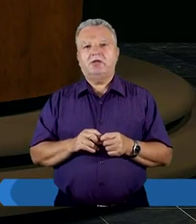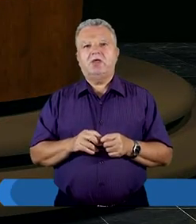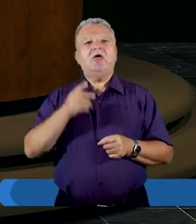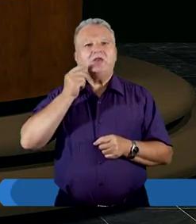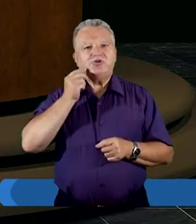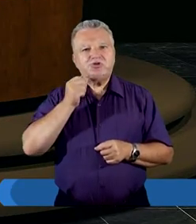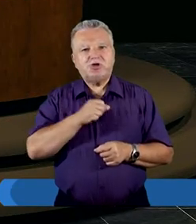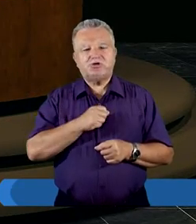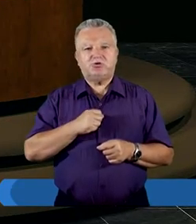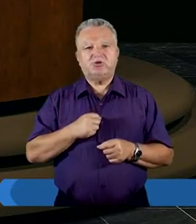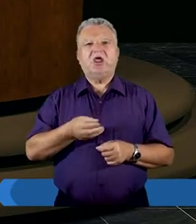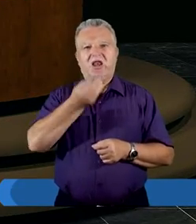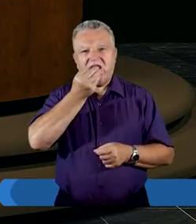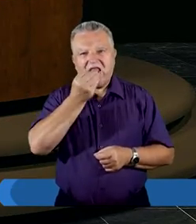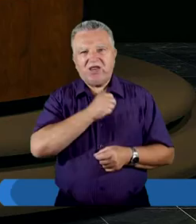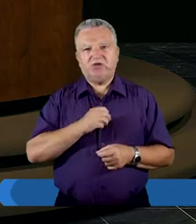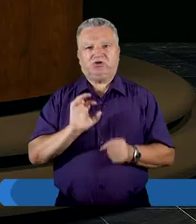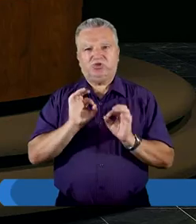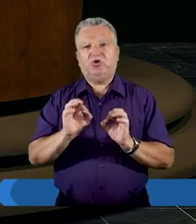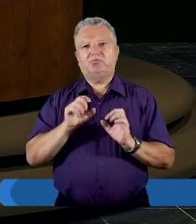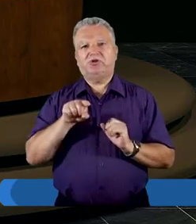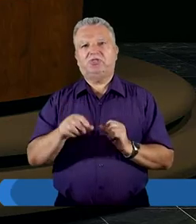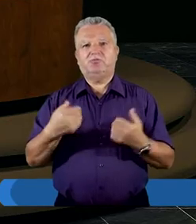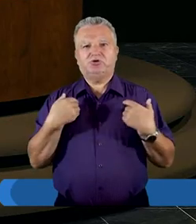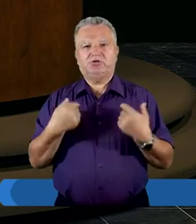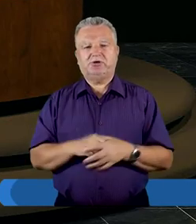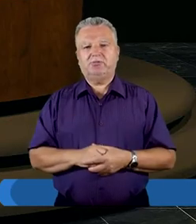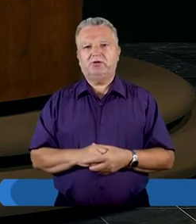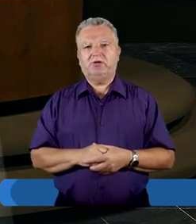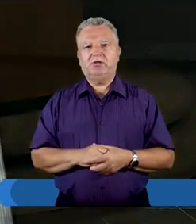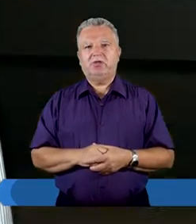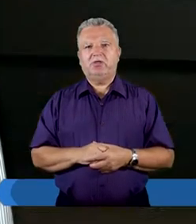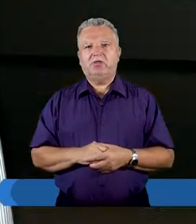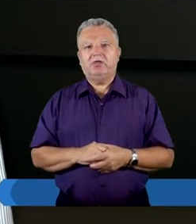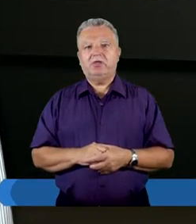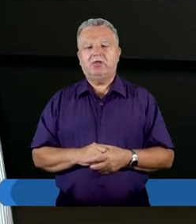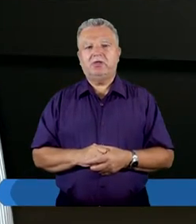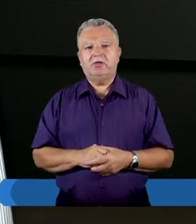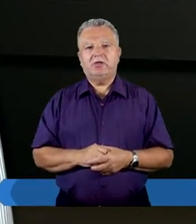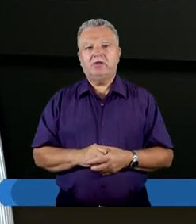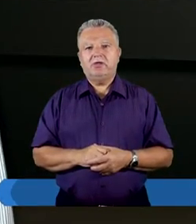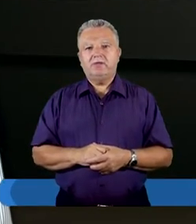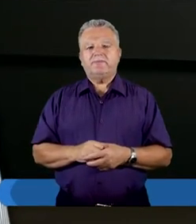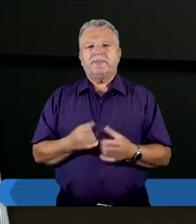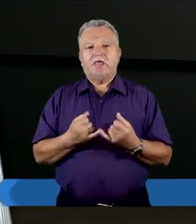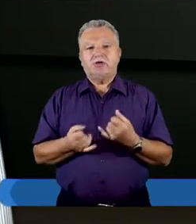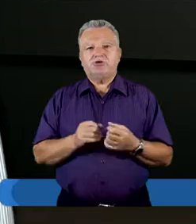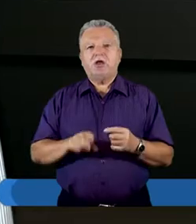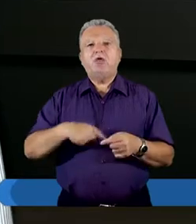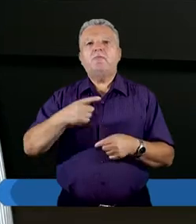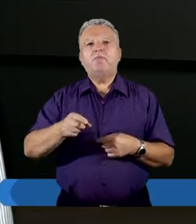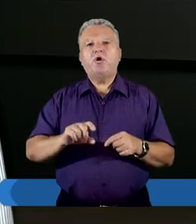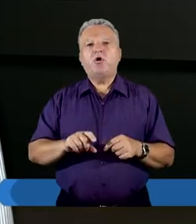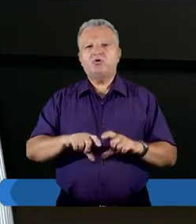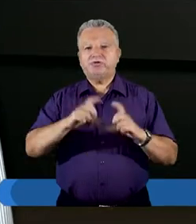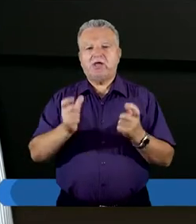Nacieszył się tym życiem. Jakby się najadł dobrze, prawda? Tak. Tym wszystkim, co jest. Nie wiemy dokładnie, jak długo żył, ale jeżeli po tym całym